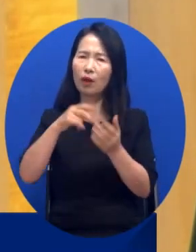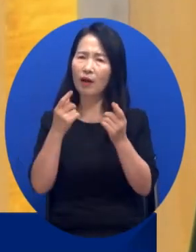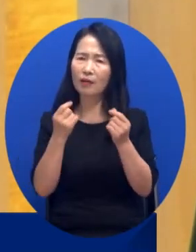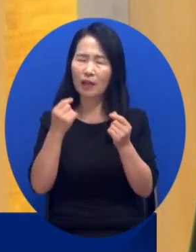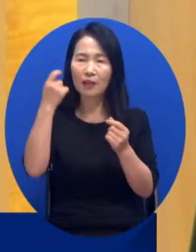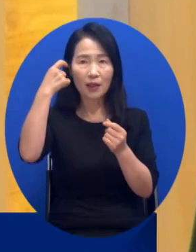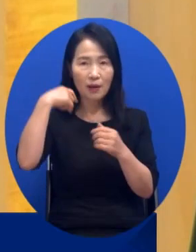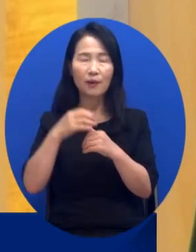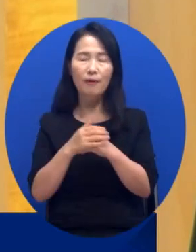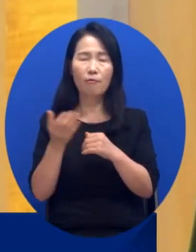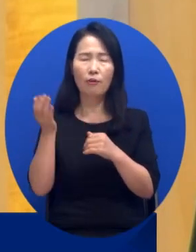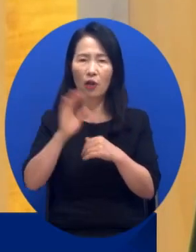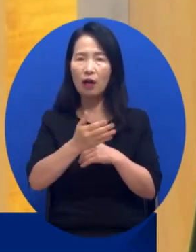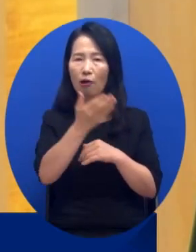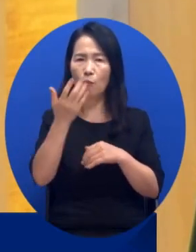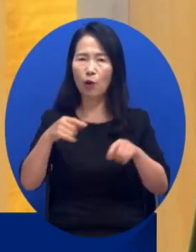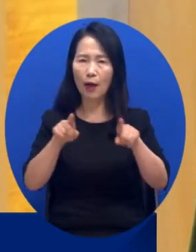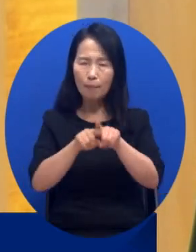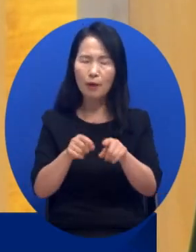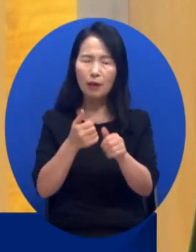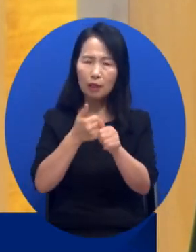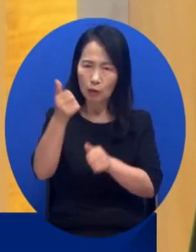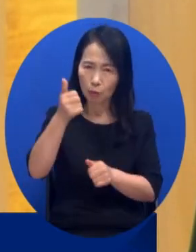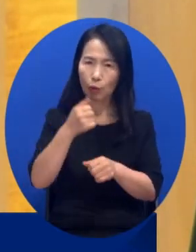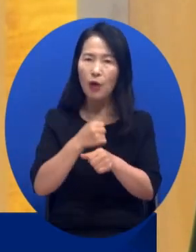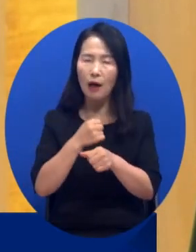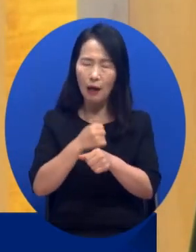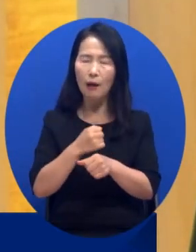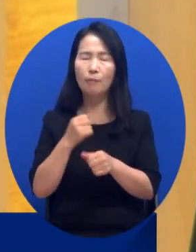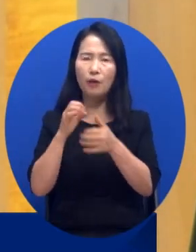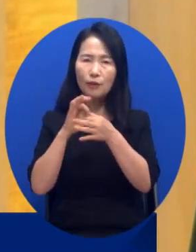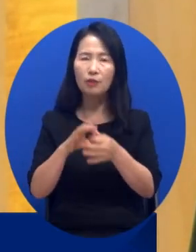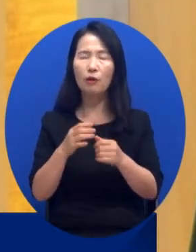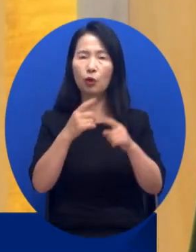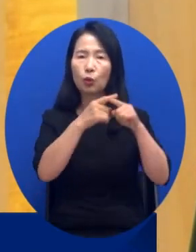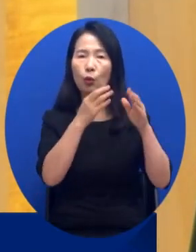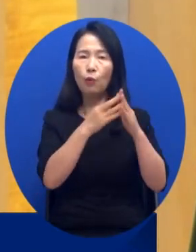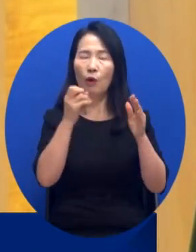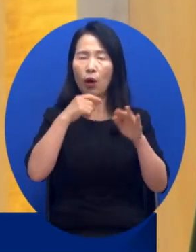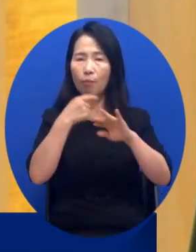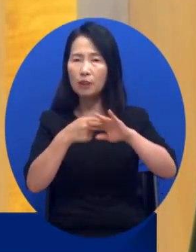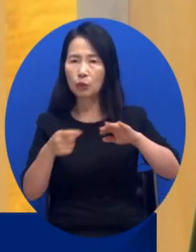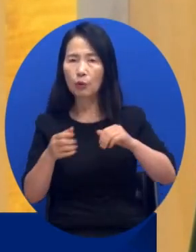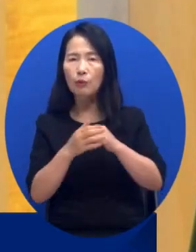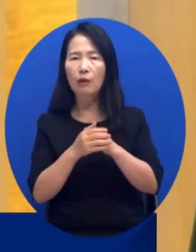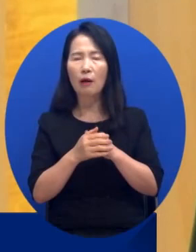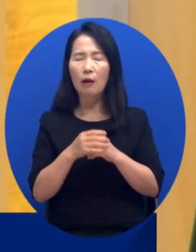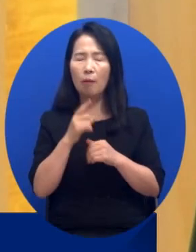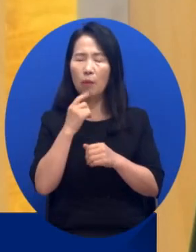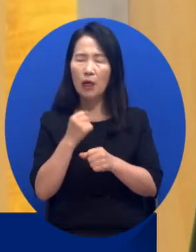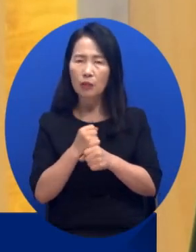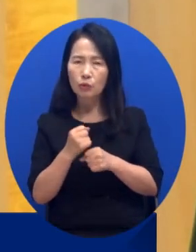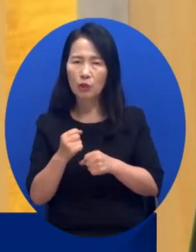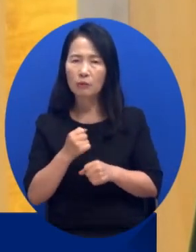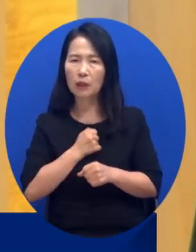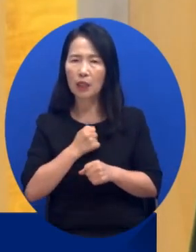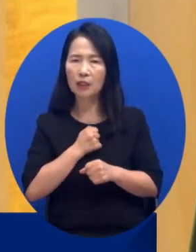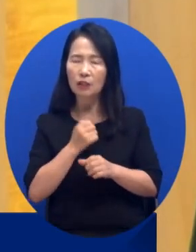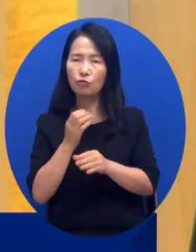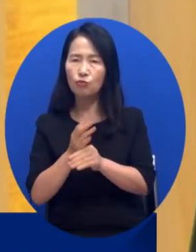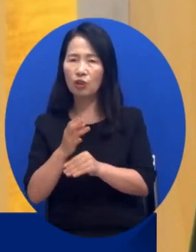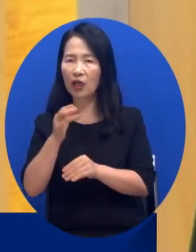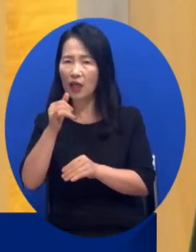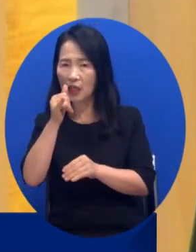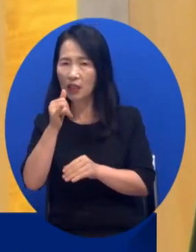그러나 여러분과 함께 극복하면서 교회와 민족 그리고 말할 수 없는 탄식 중에 있는